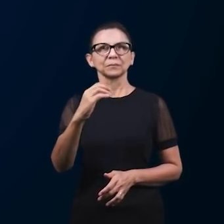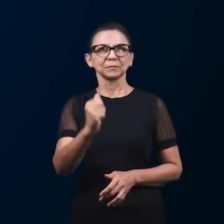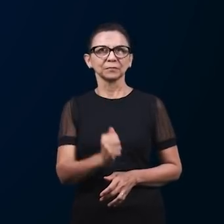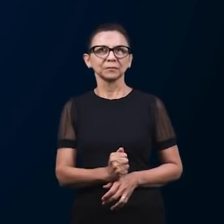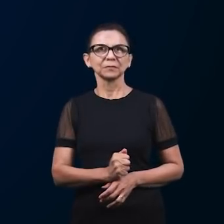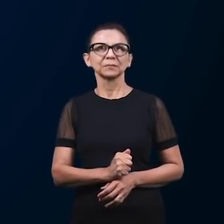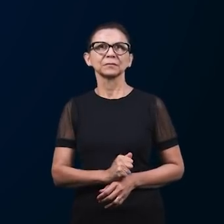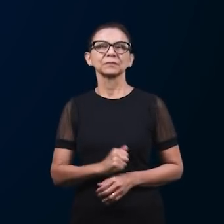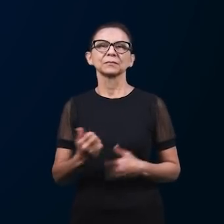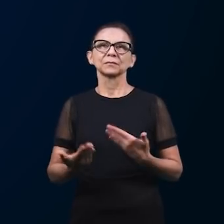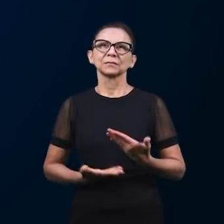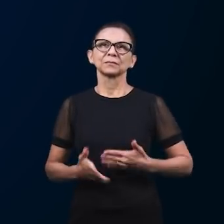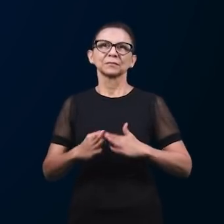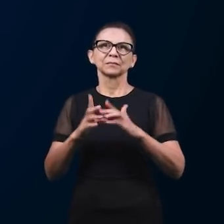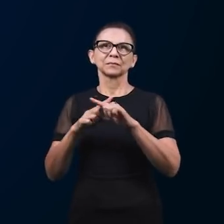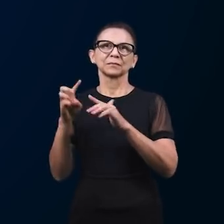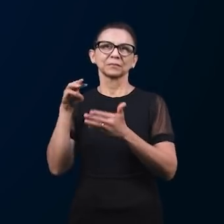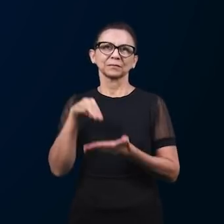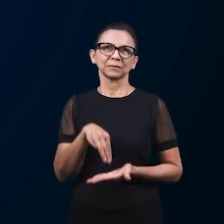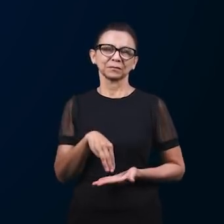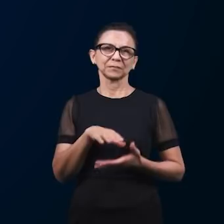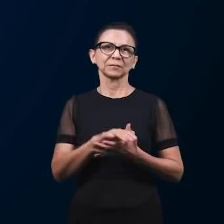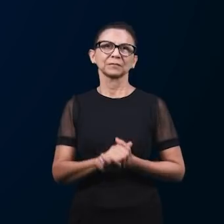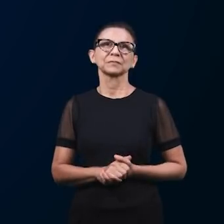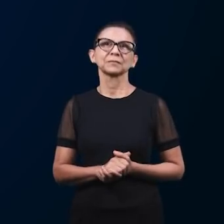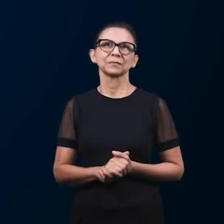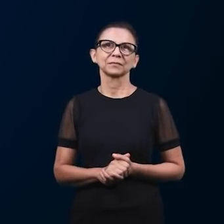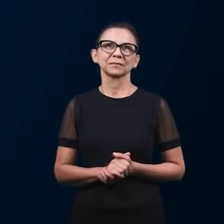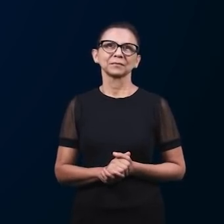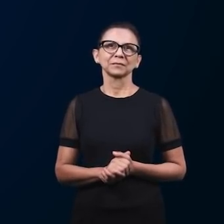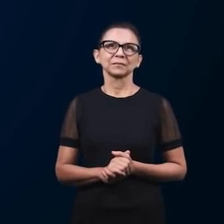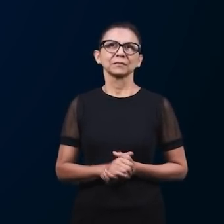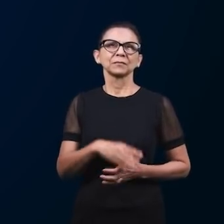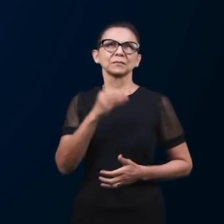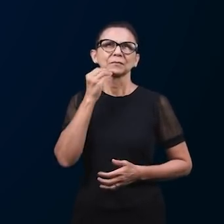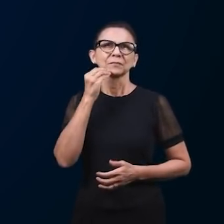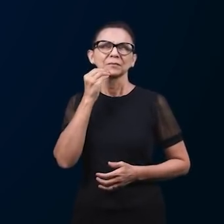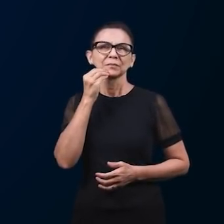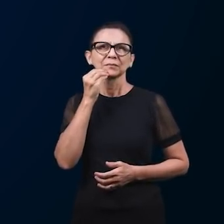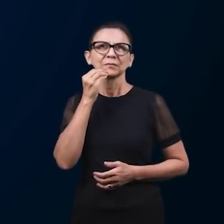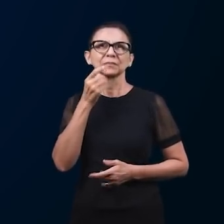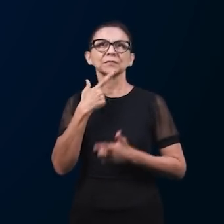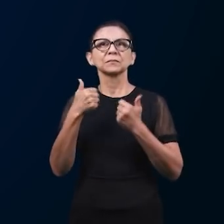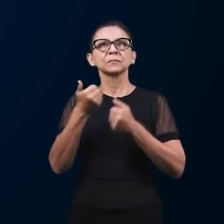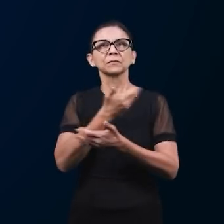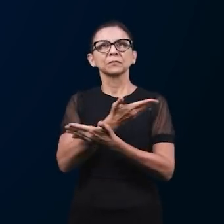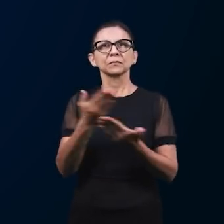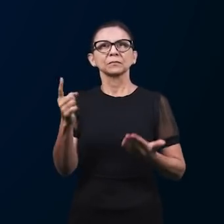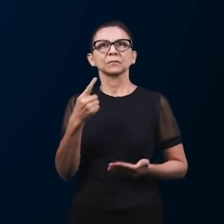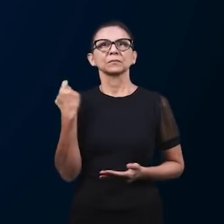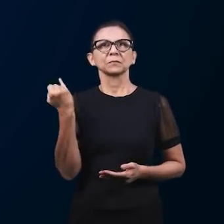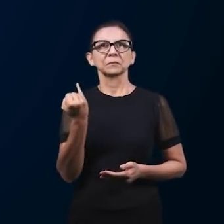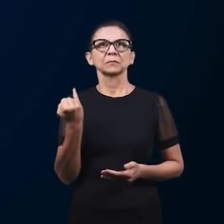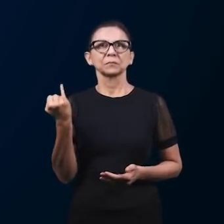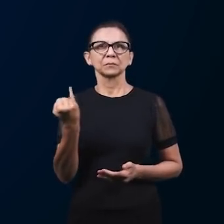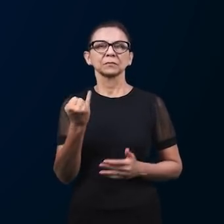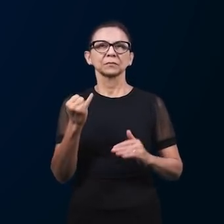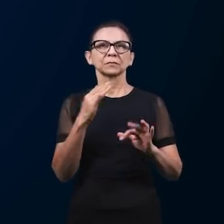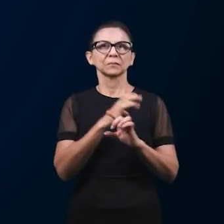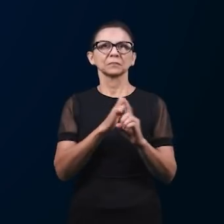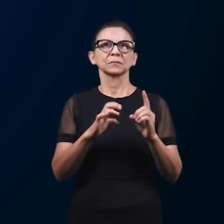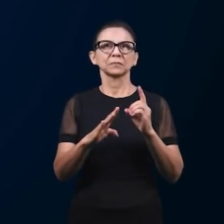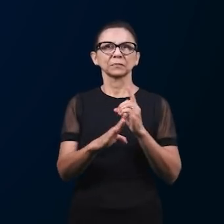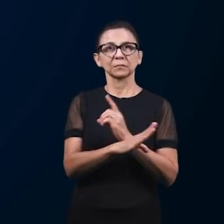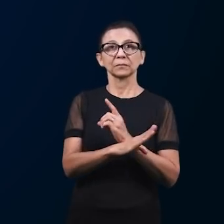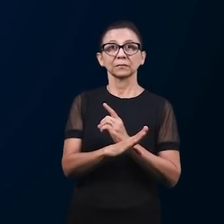Witzel und ich bin Mitglied von Maranatha Gemeinde in München. Hiermit möchte ich euch die Wichtigkeit der Sonntagsbibelschule für